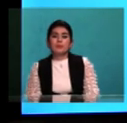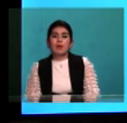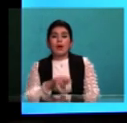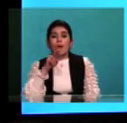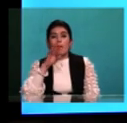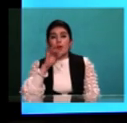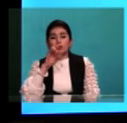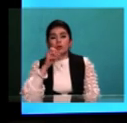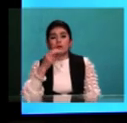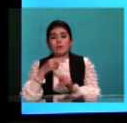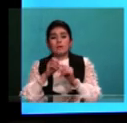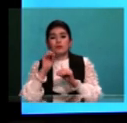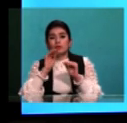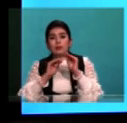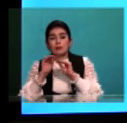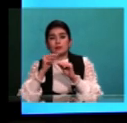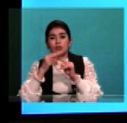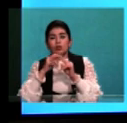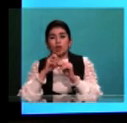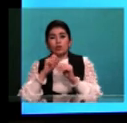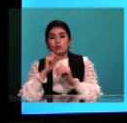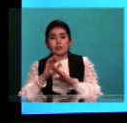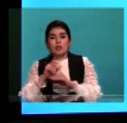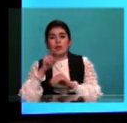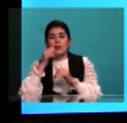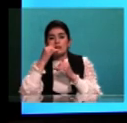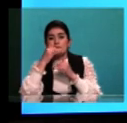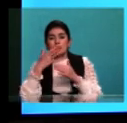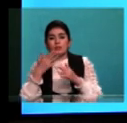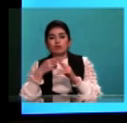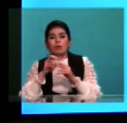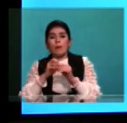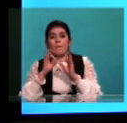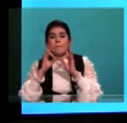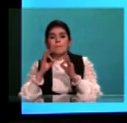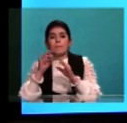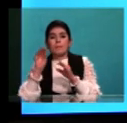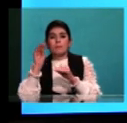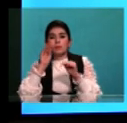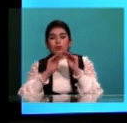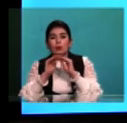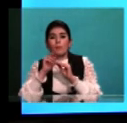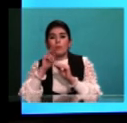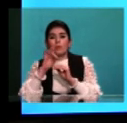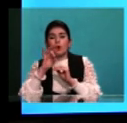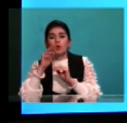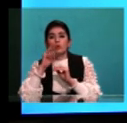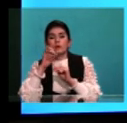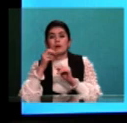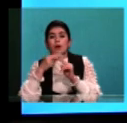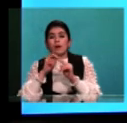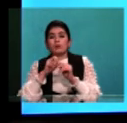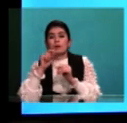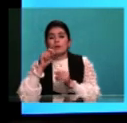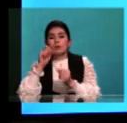Пароль необходимо вводить, соответственно, сложный, чтобы нельзя было подобрать другими программными продуктами пароль к